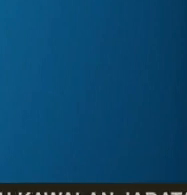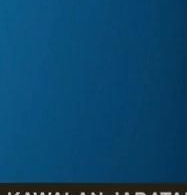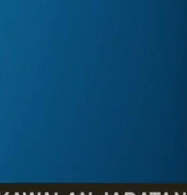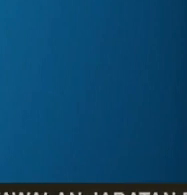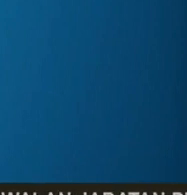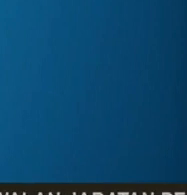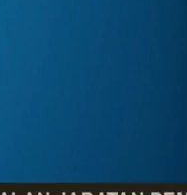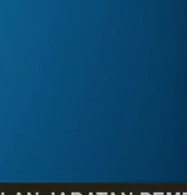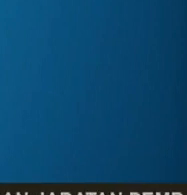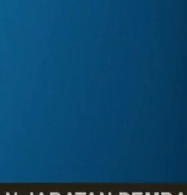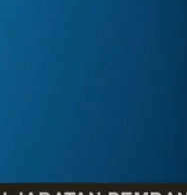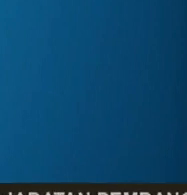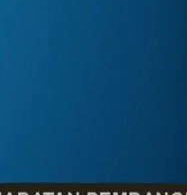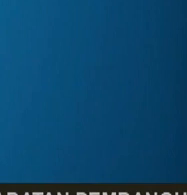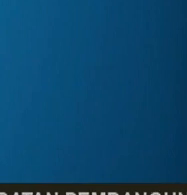gpu-z